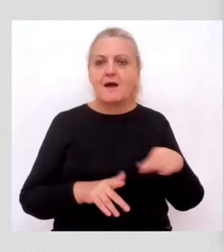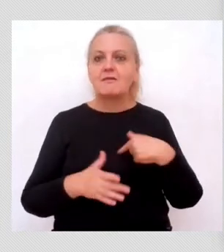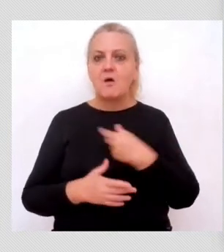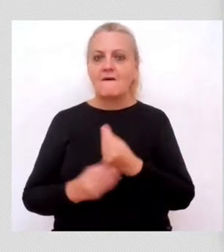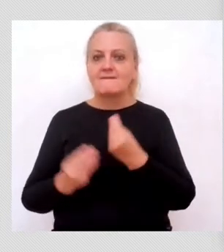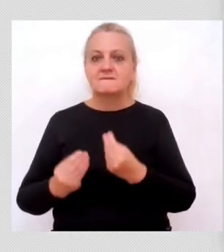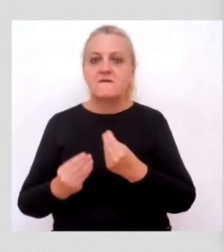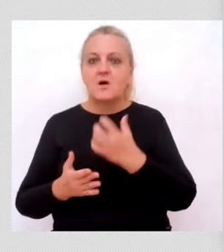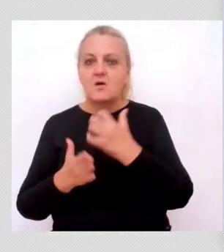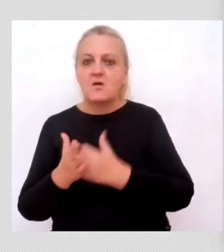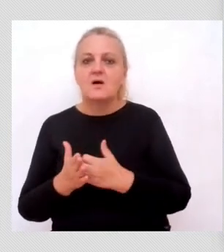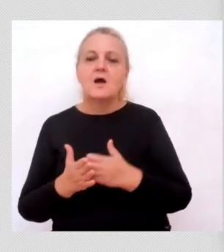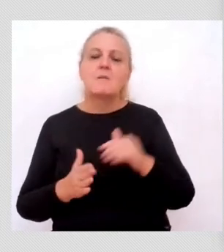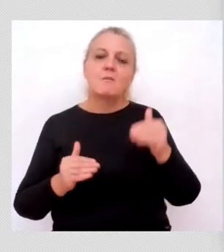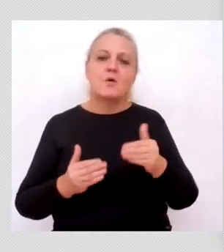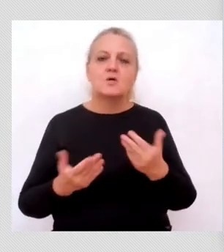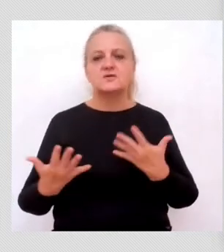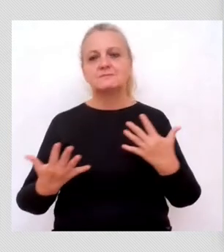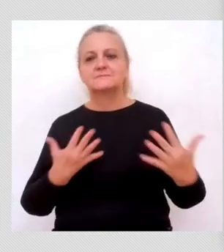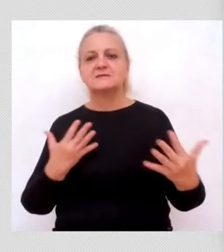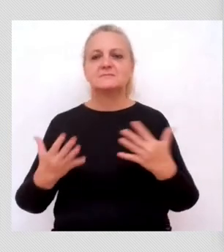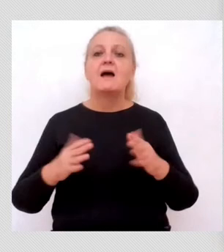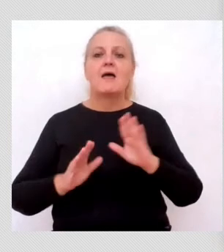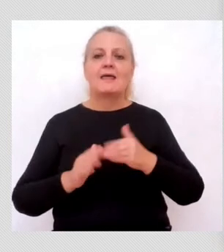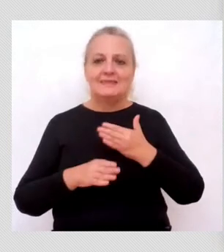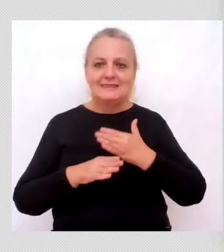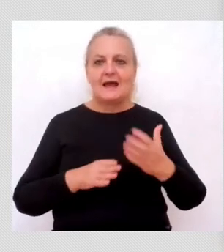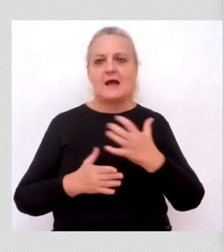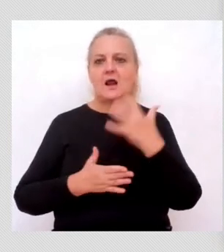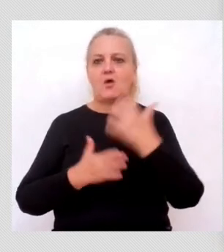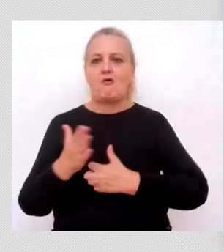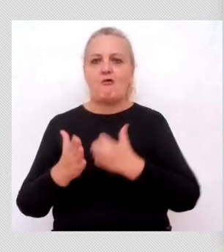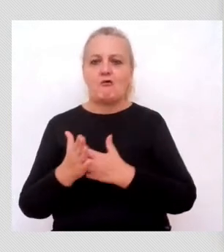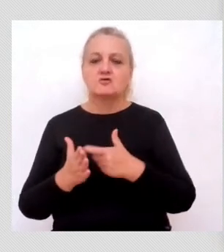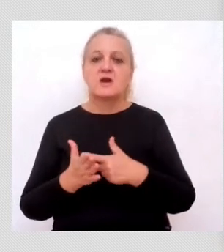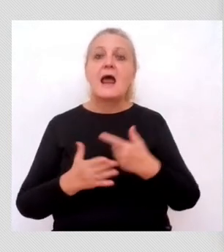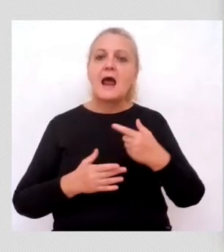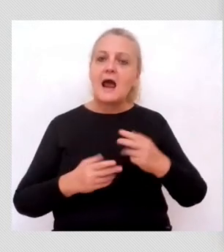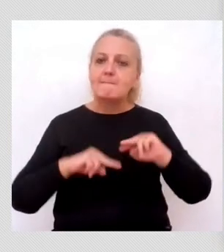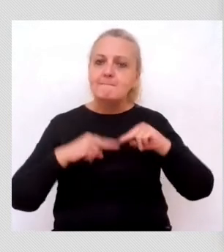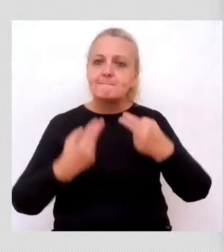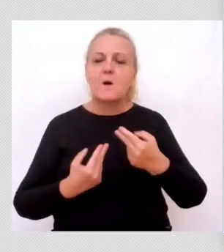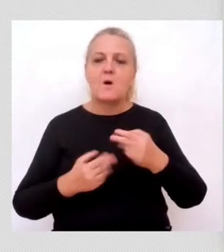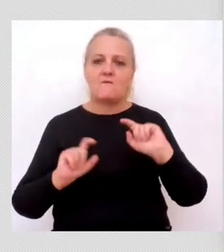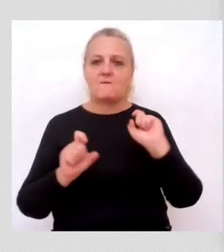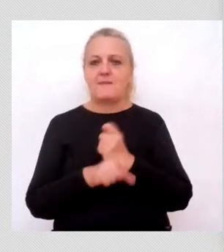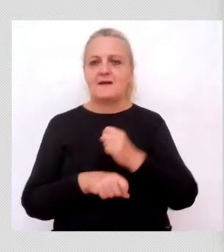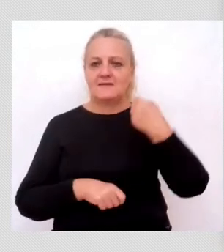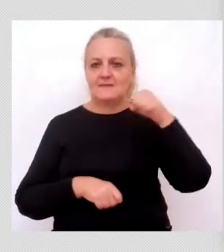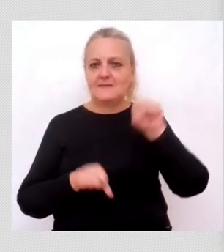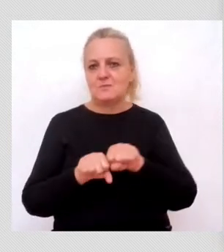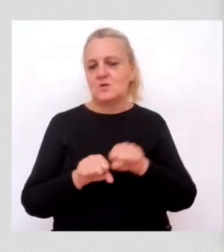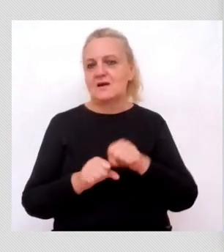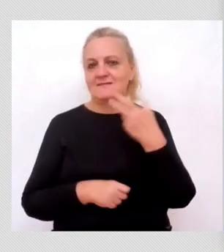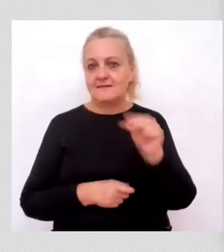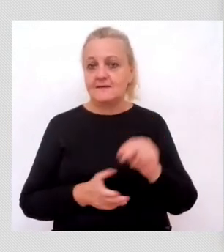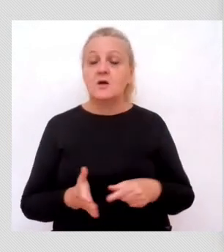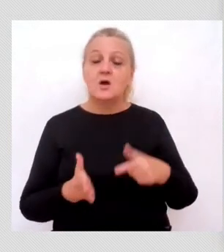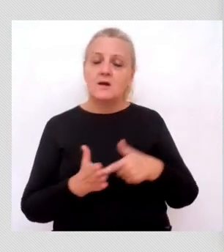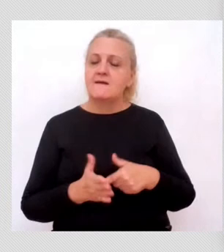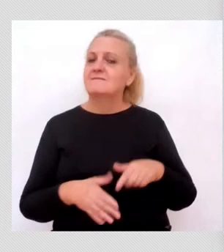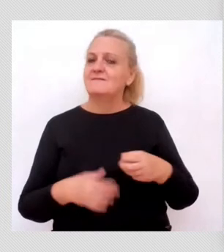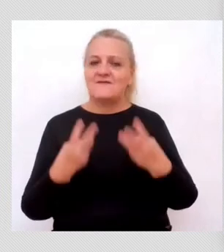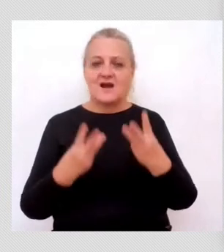z przypudrowaniem państwa łupów, a nie odbudowaniem państwa demokratycznego. I uważam, że największym wyzwaniem jest po prostu